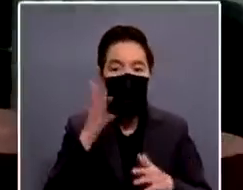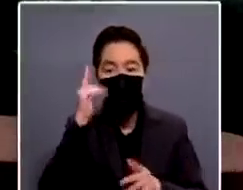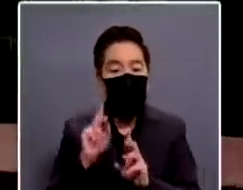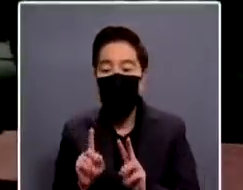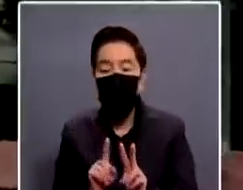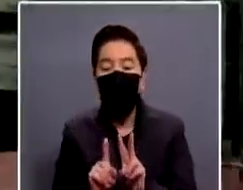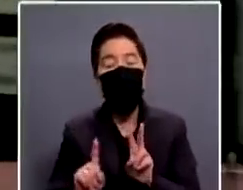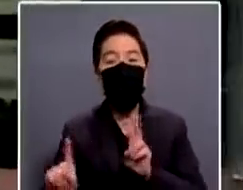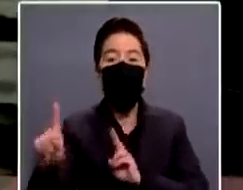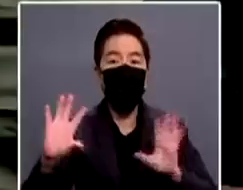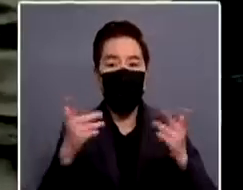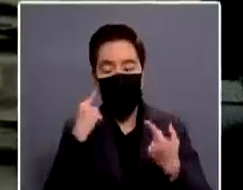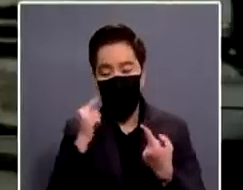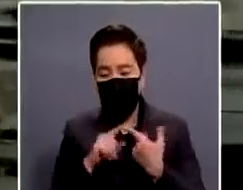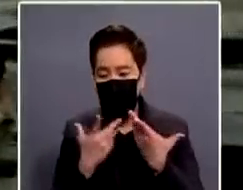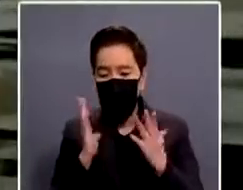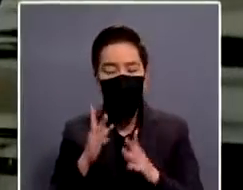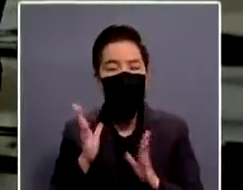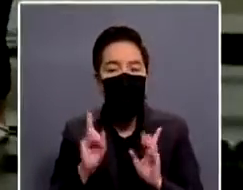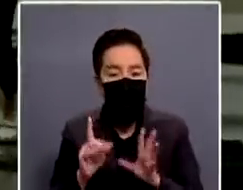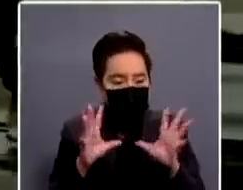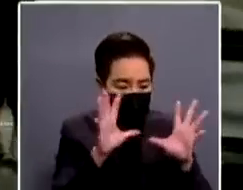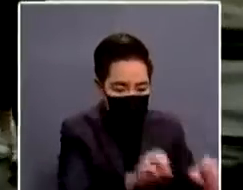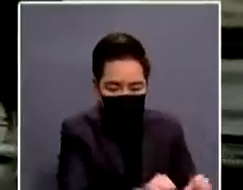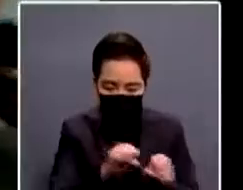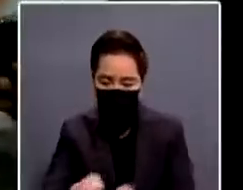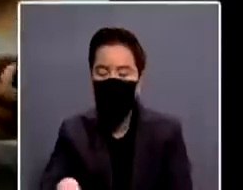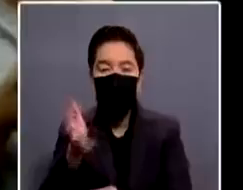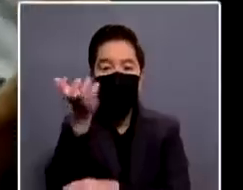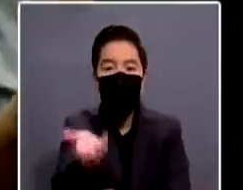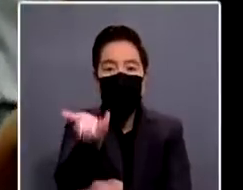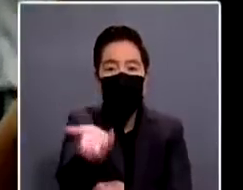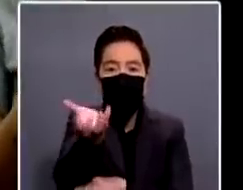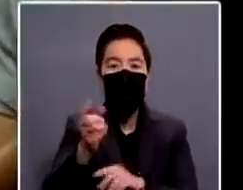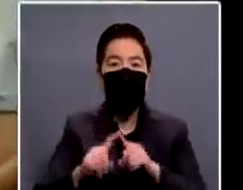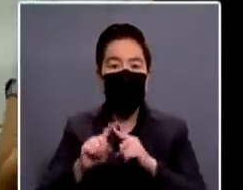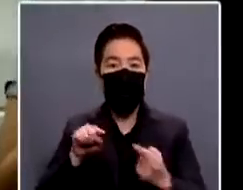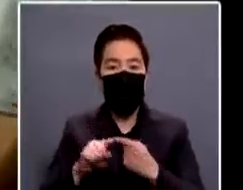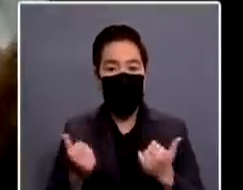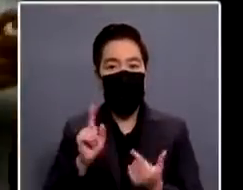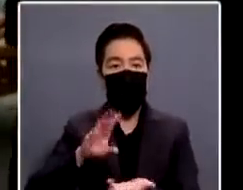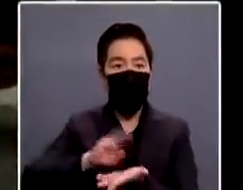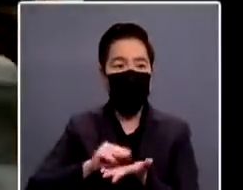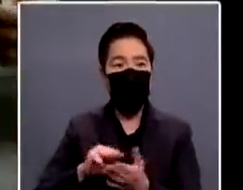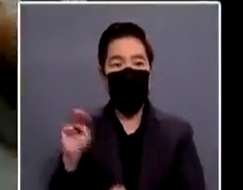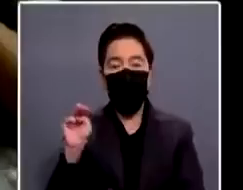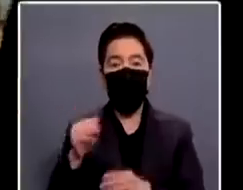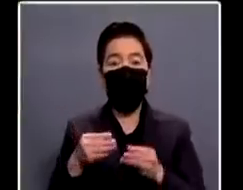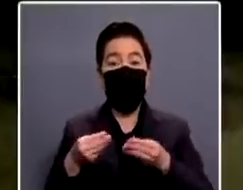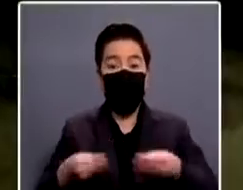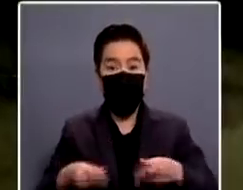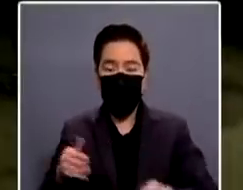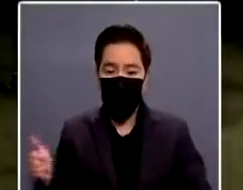ากพ่อแม่แล้วก็กลุ่มคนเร่ร่อนเนี่ยนำเด็กเหล่านี้ไปขอทาน อันนี้เป็นข้อมูลนะคะที่ทางด้านมูลนิธิกระจกเง